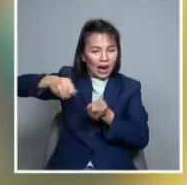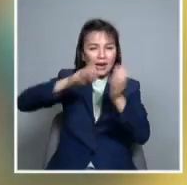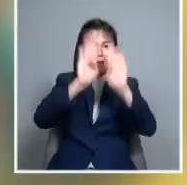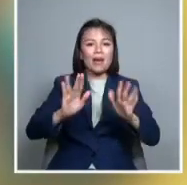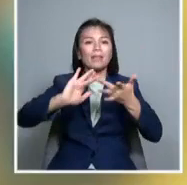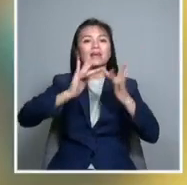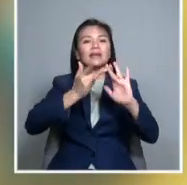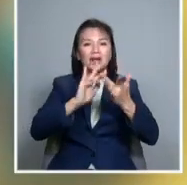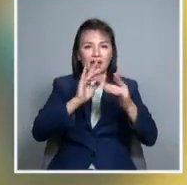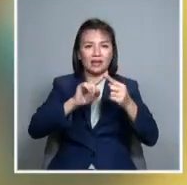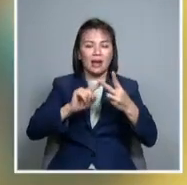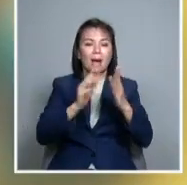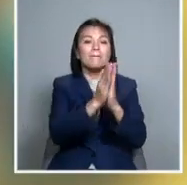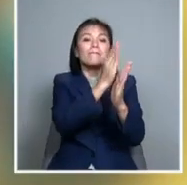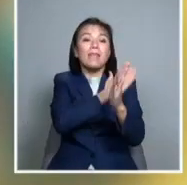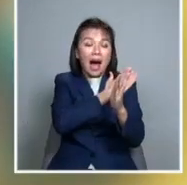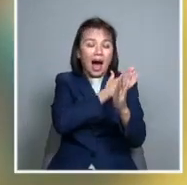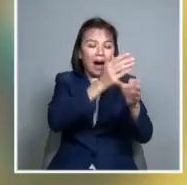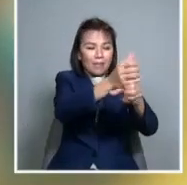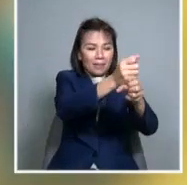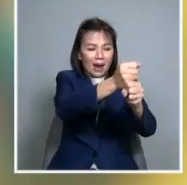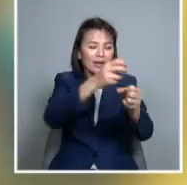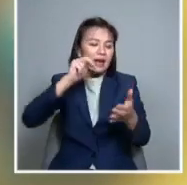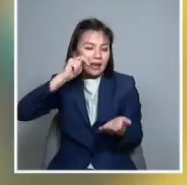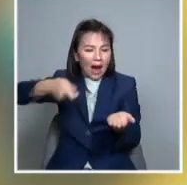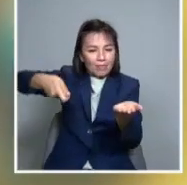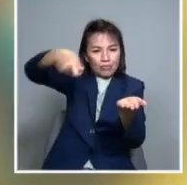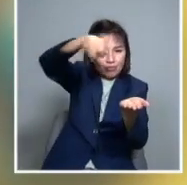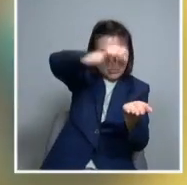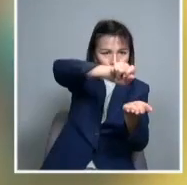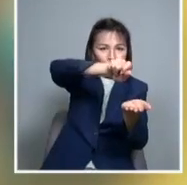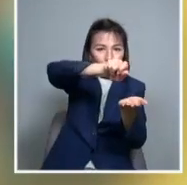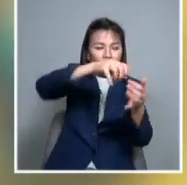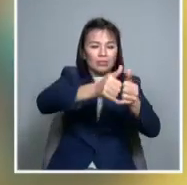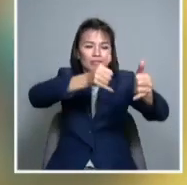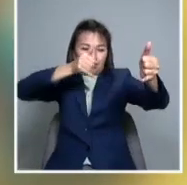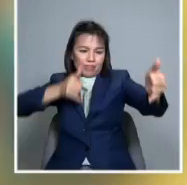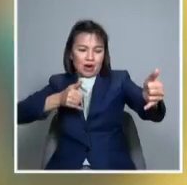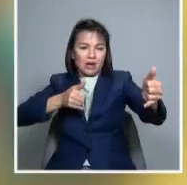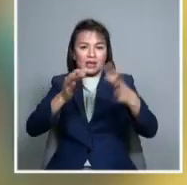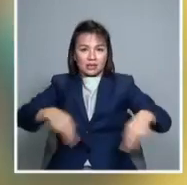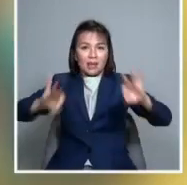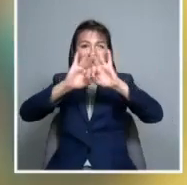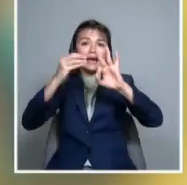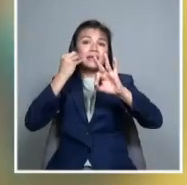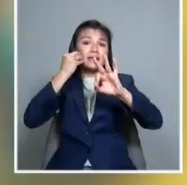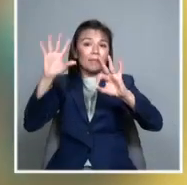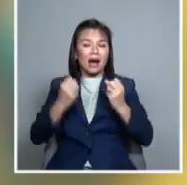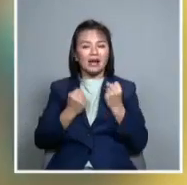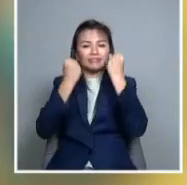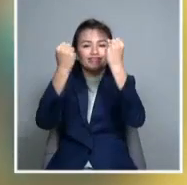น้ำขอพรพระที่บ้านเว้นระยะห่างสิ่งที่ควรงดเว้นก็คืองดการเดินทางกลับภูมิลำเนา